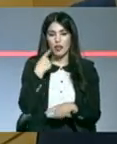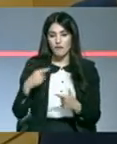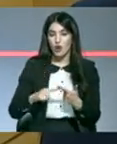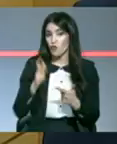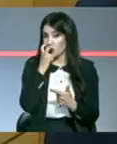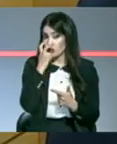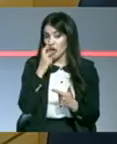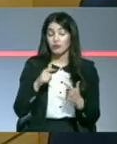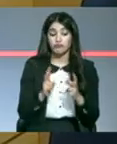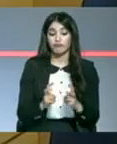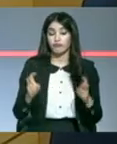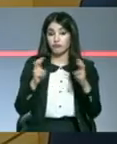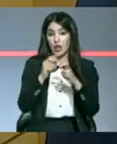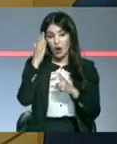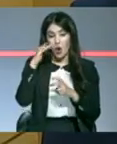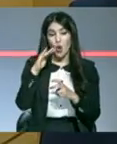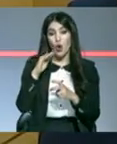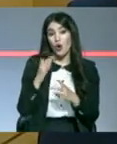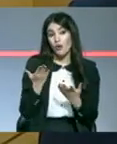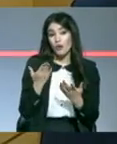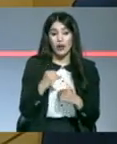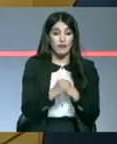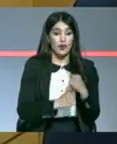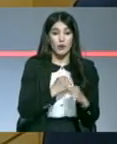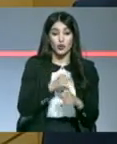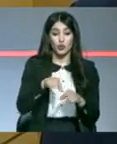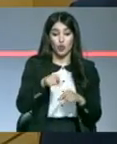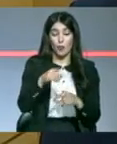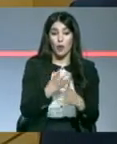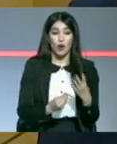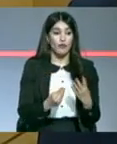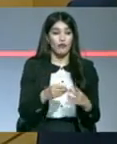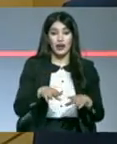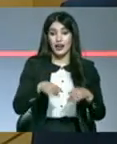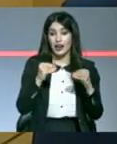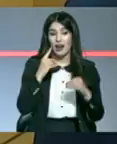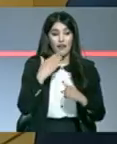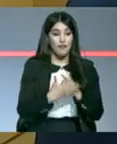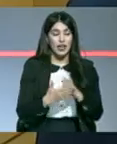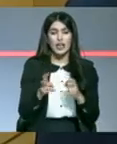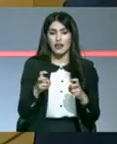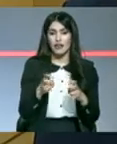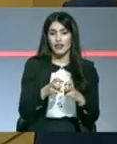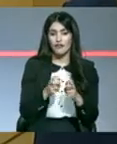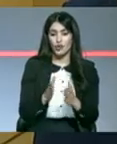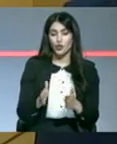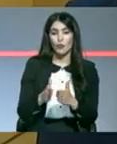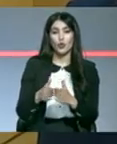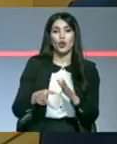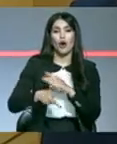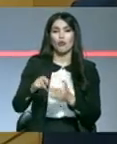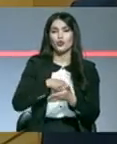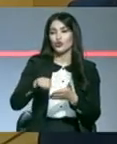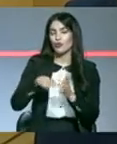وثمان دورات ومع نقص في الاسهم يكون مع ارتفاع الطلب بالنسبه شهر